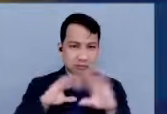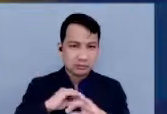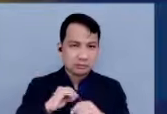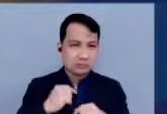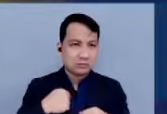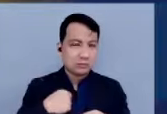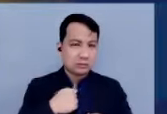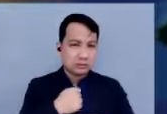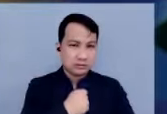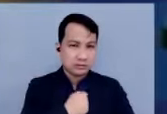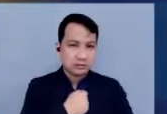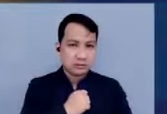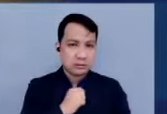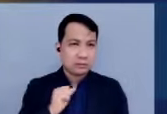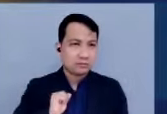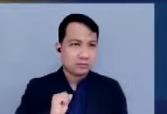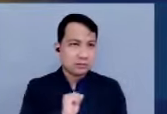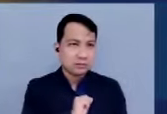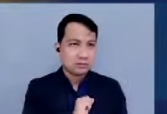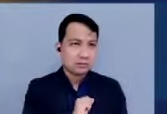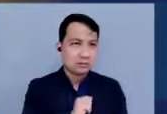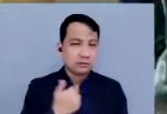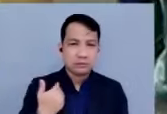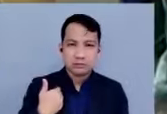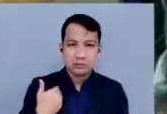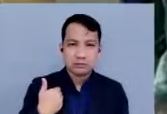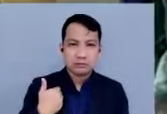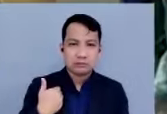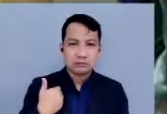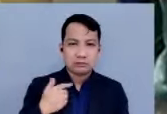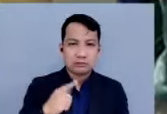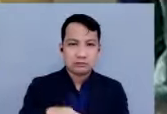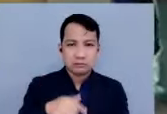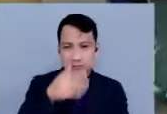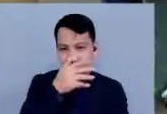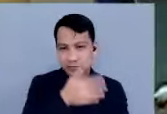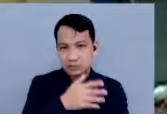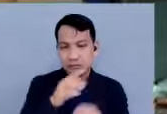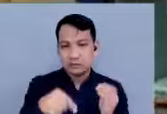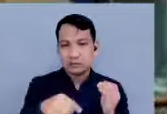sa Senado kaya hindi na po nabigyan ng pansin tapos nung